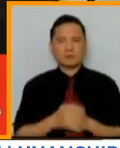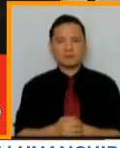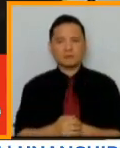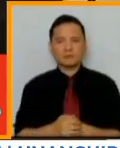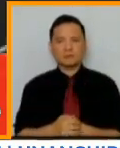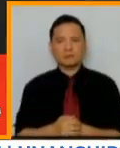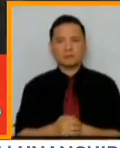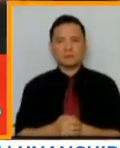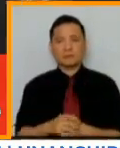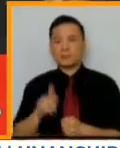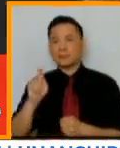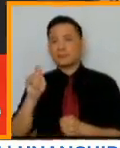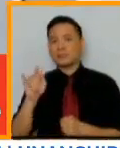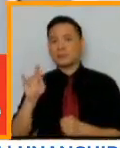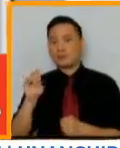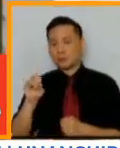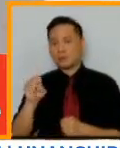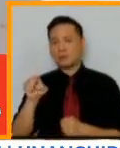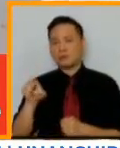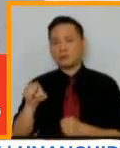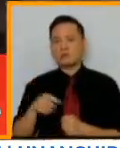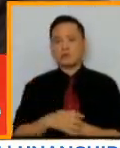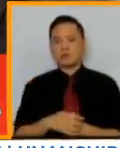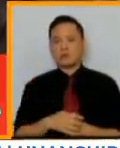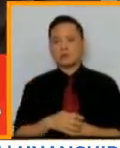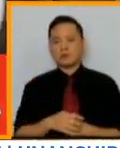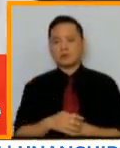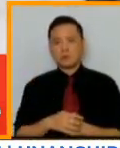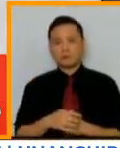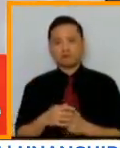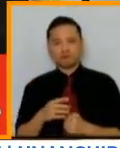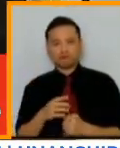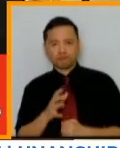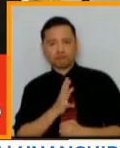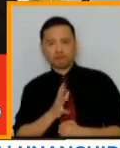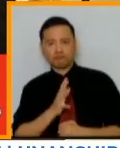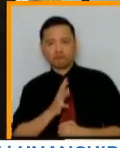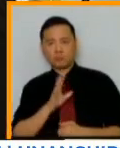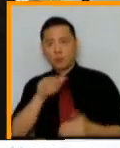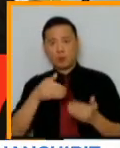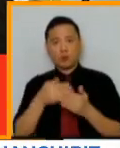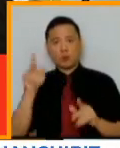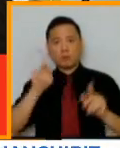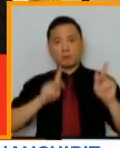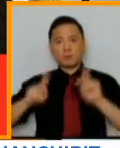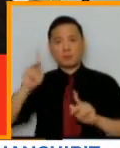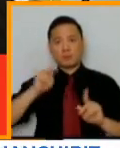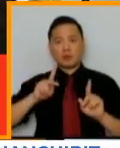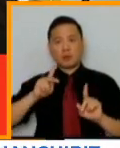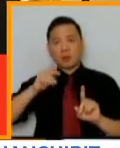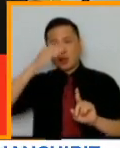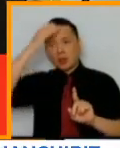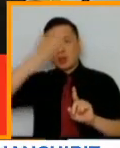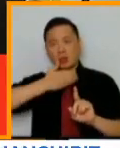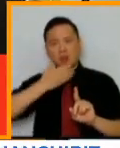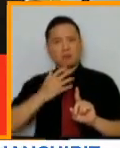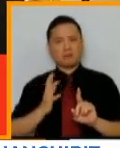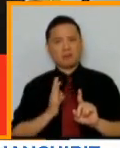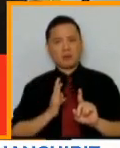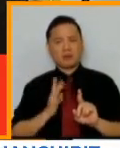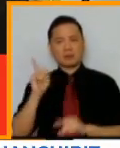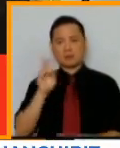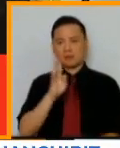posibleng pag-obliga sa lahat na muling mag-face shield. Merong study, merong engineering, merong